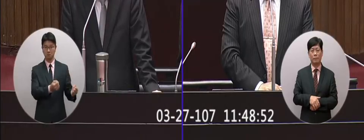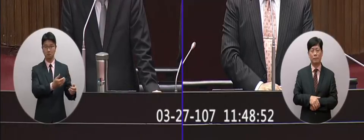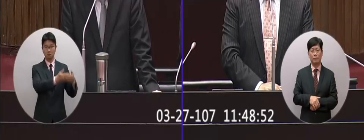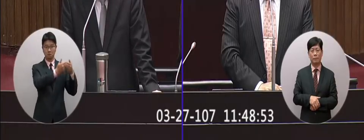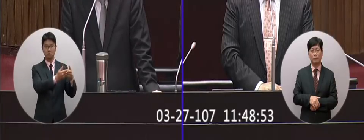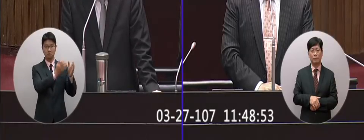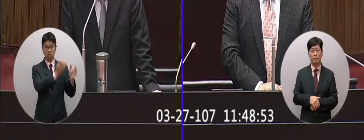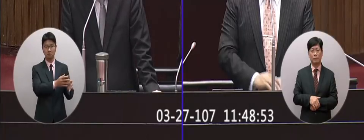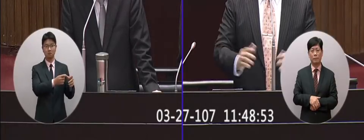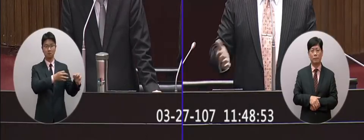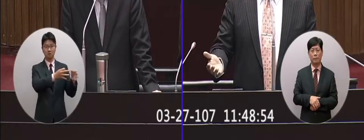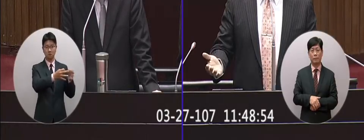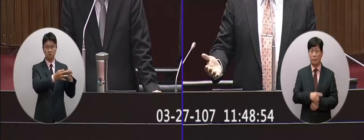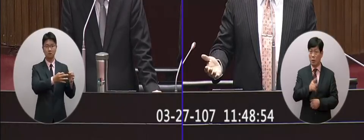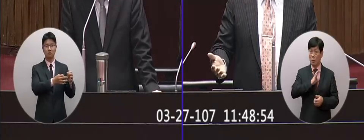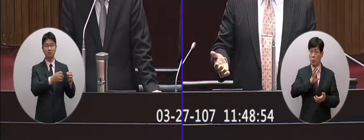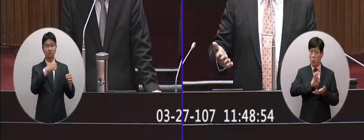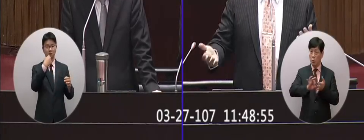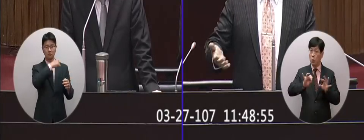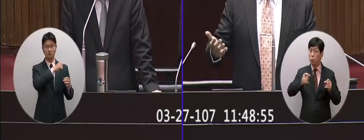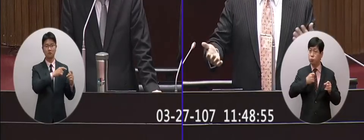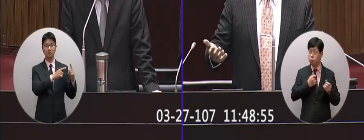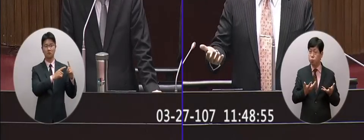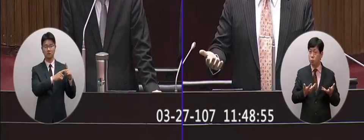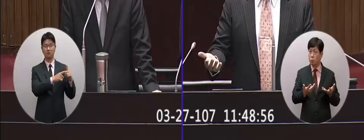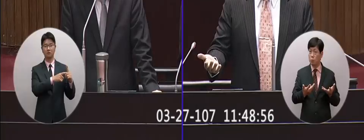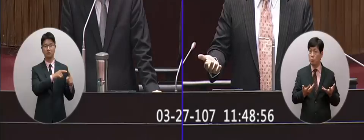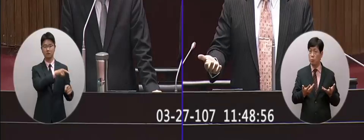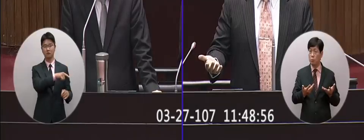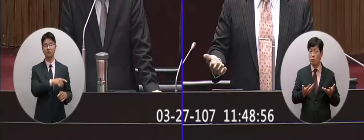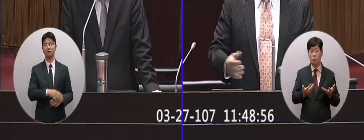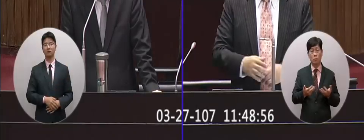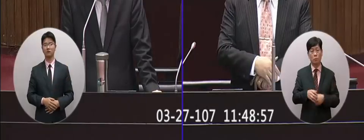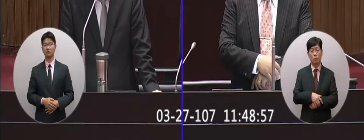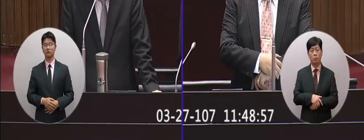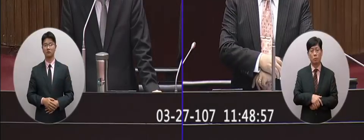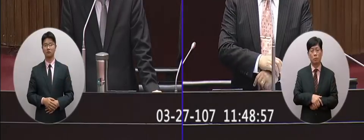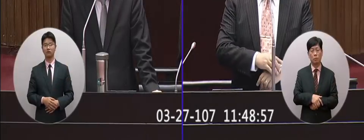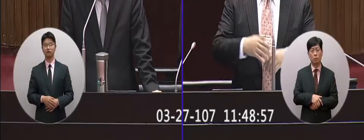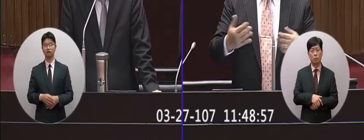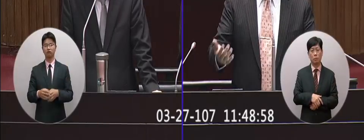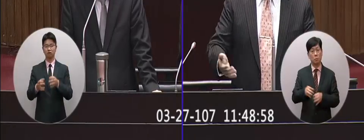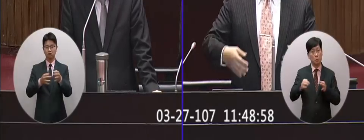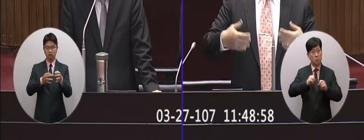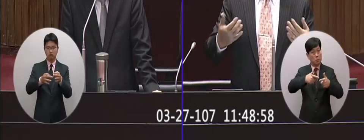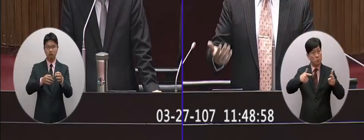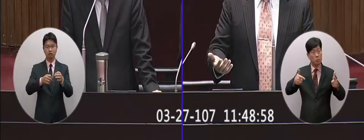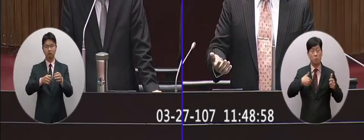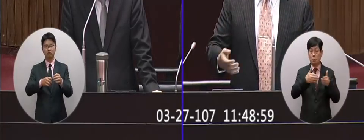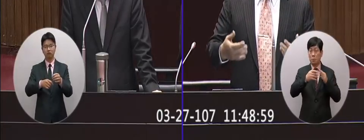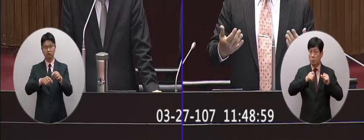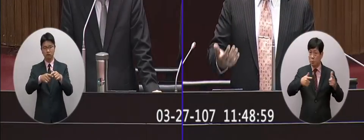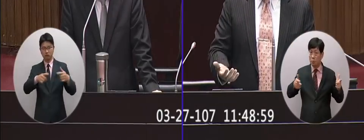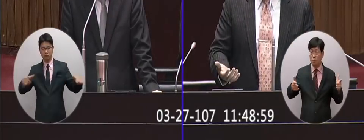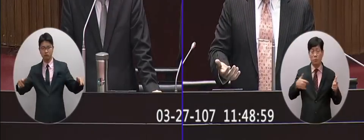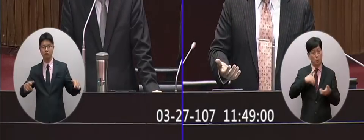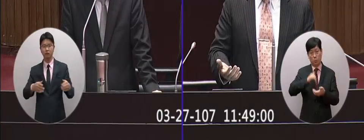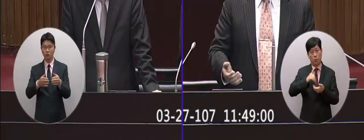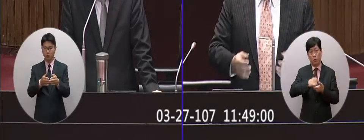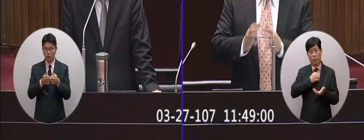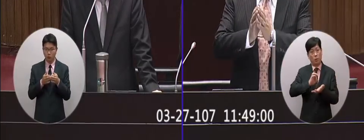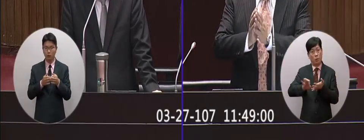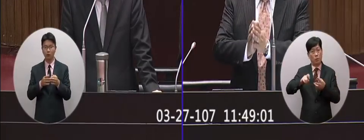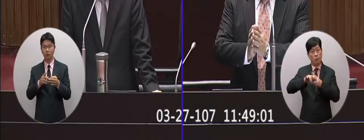商，他 有用地需求，他的 我说我意思说，对行业不同， 行业不同，需求不同， 需求不同，